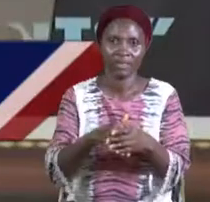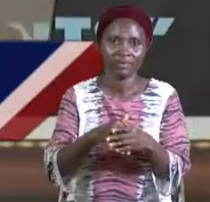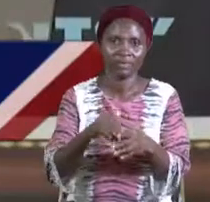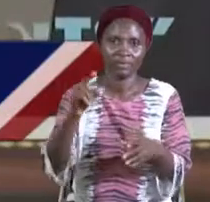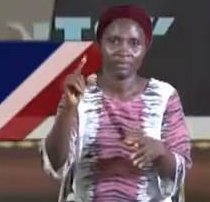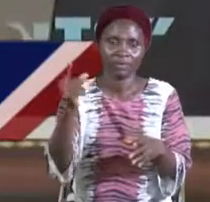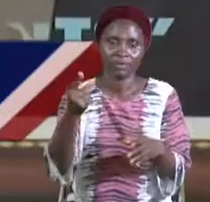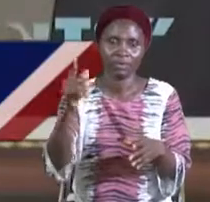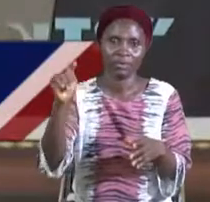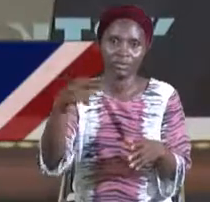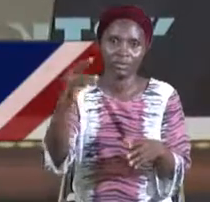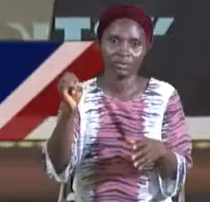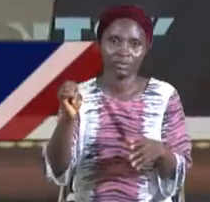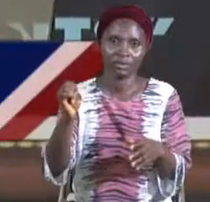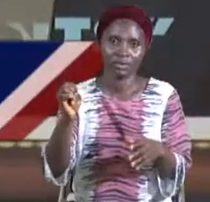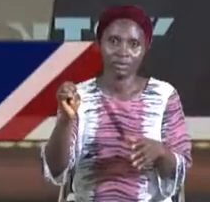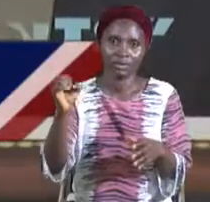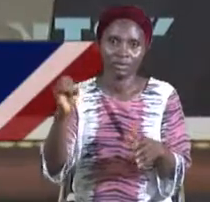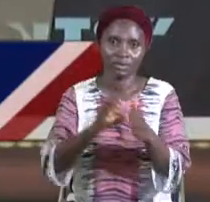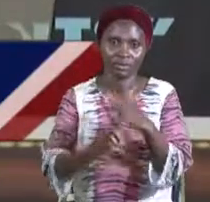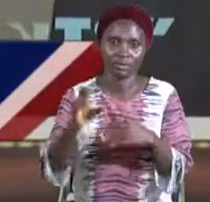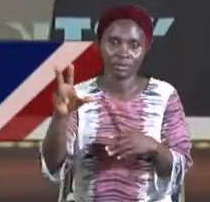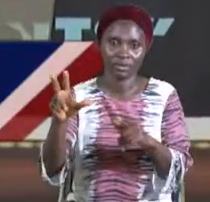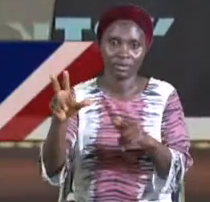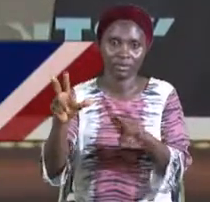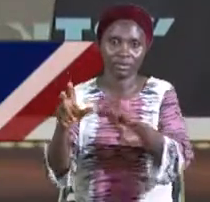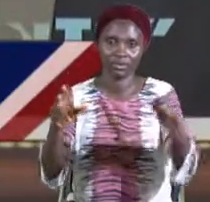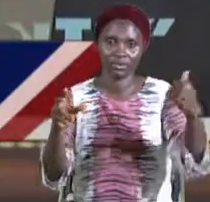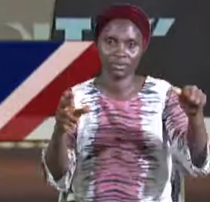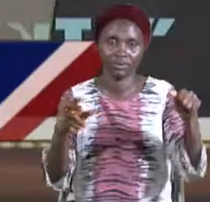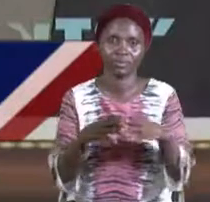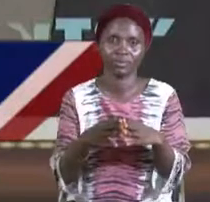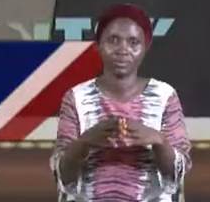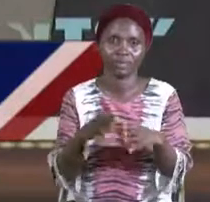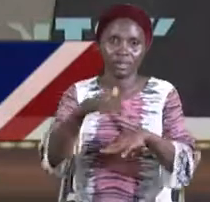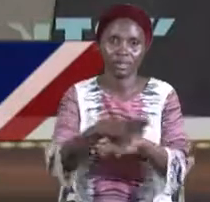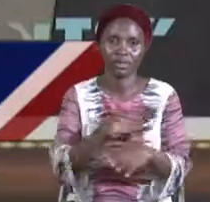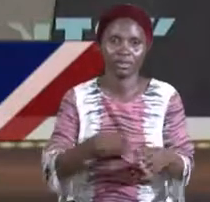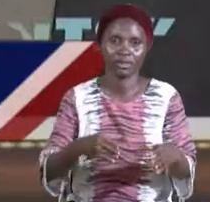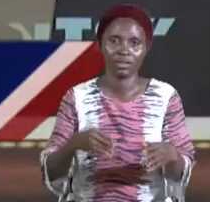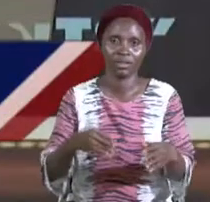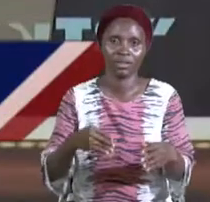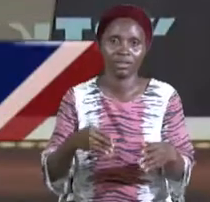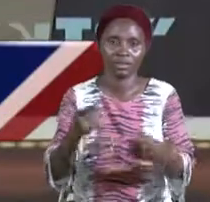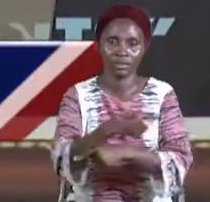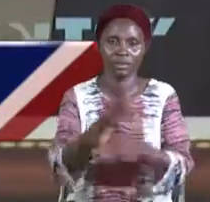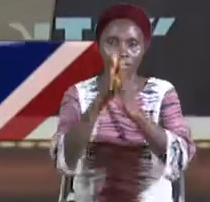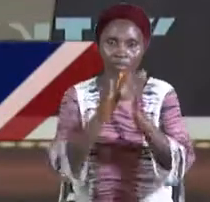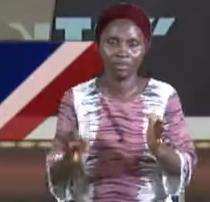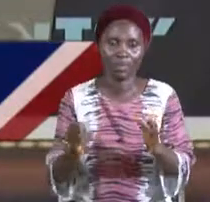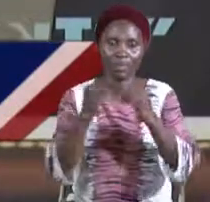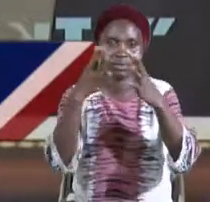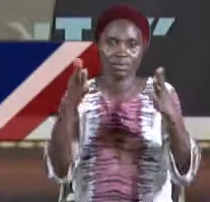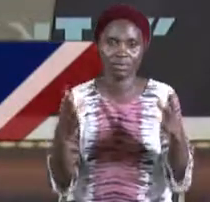Thessaloniciens chapitre 3. Verset 10. Nuit et jour, nous le prions avec une extrême